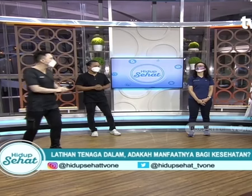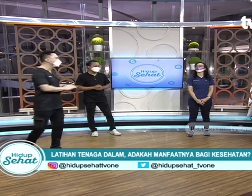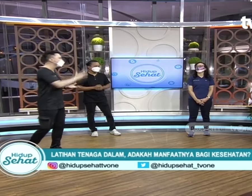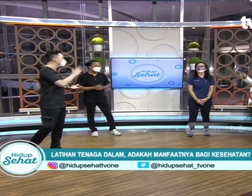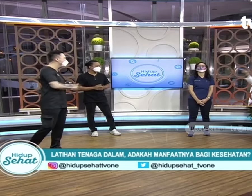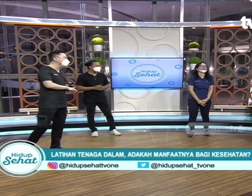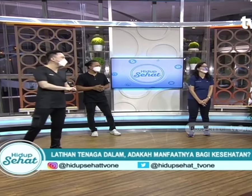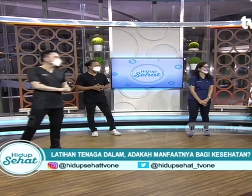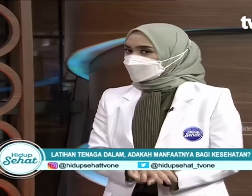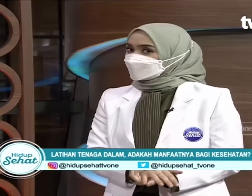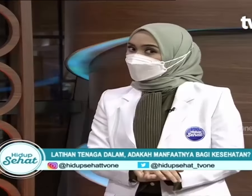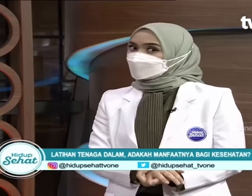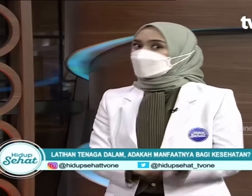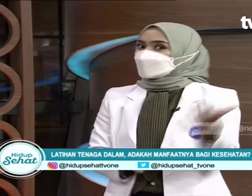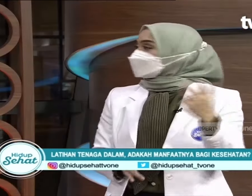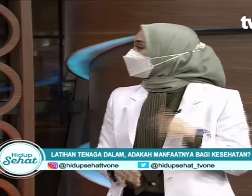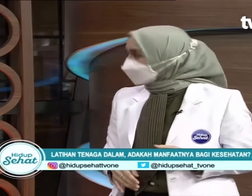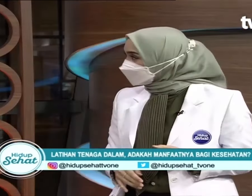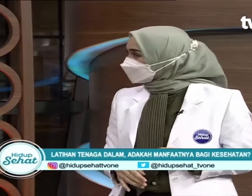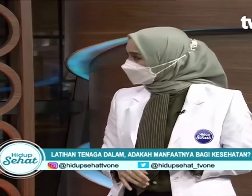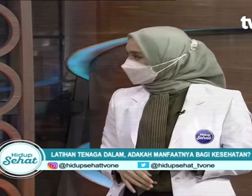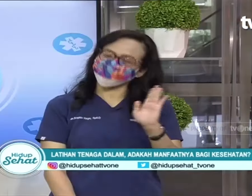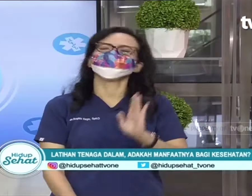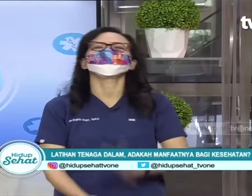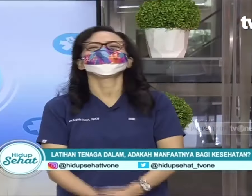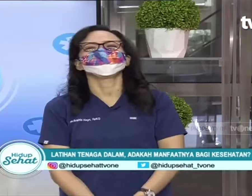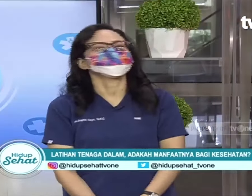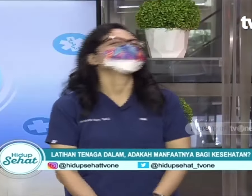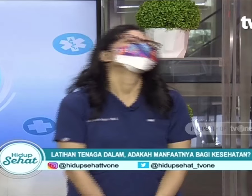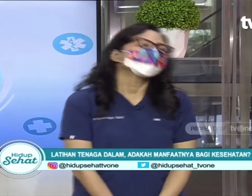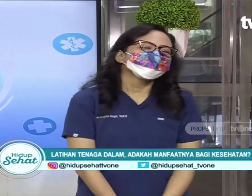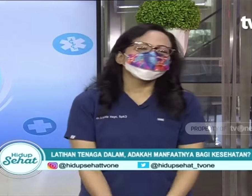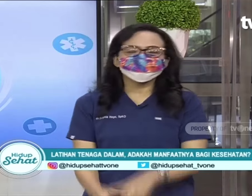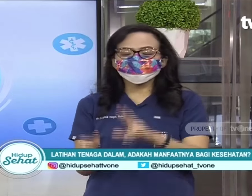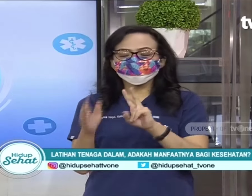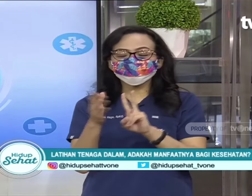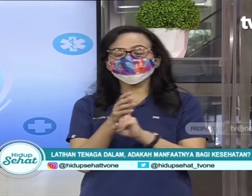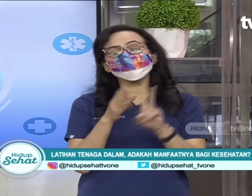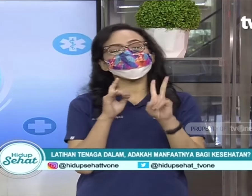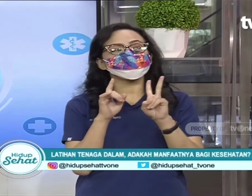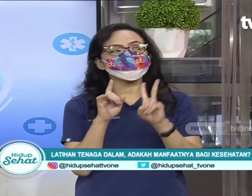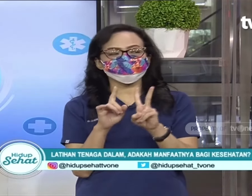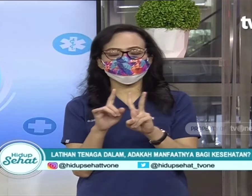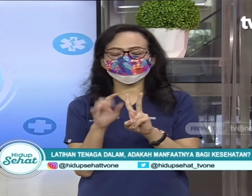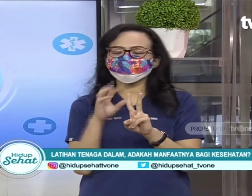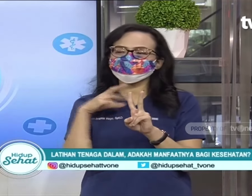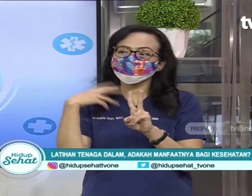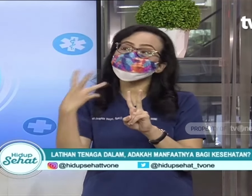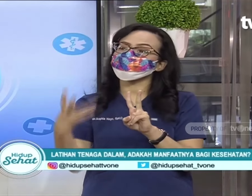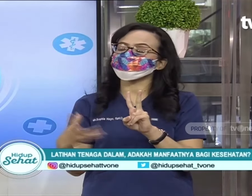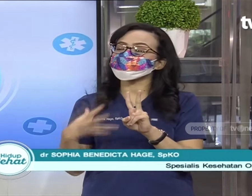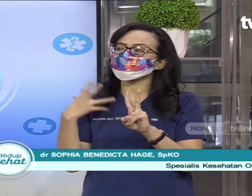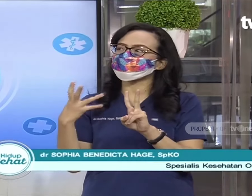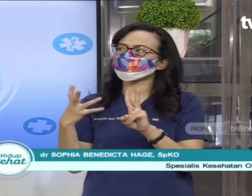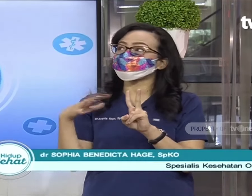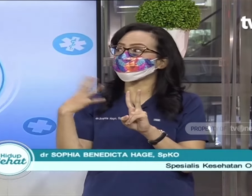lagi apalagi ya Kalau mungkin uang bulanan kurang ibu-ibu stres nah gimana dokter Nah jadi sebenarnya ada dua fungsi nih dengan kita